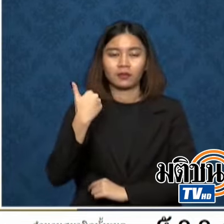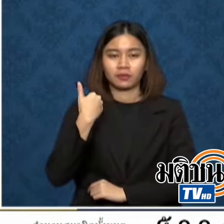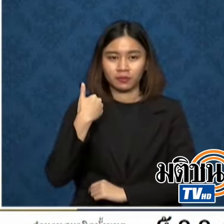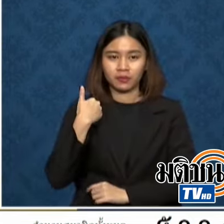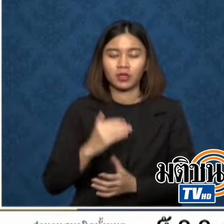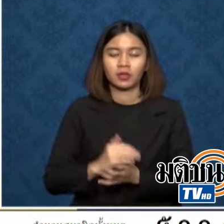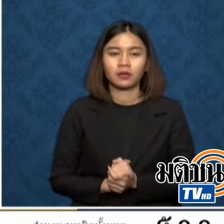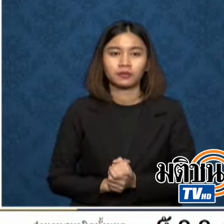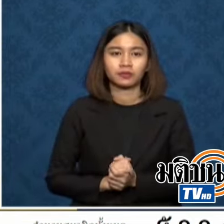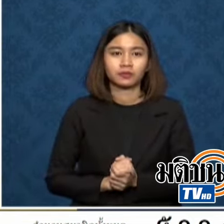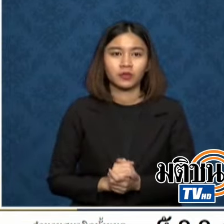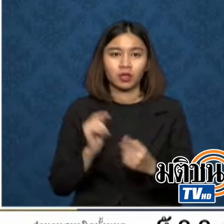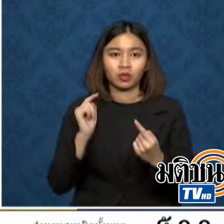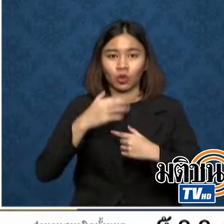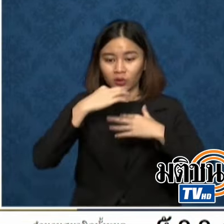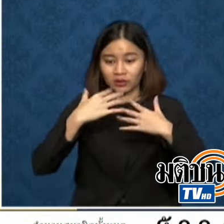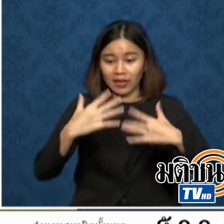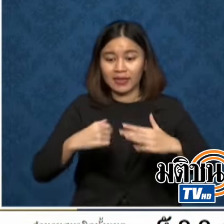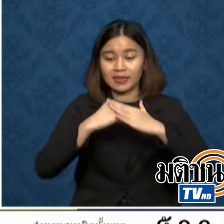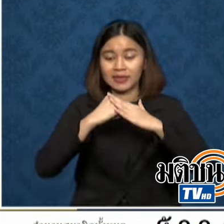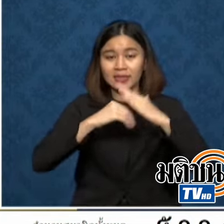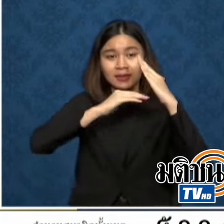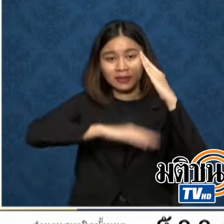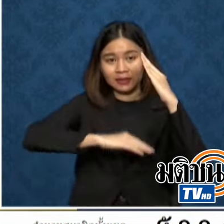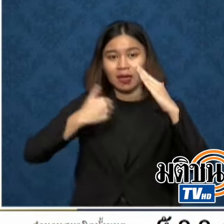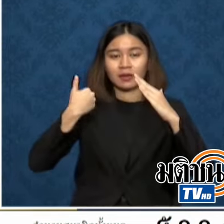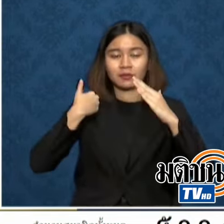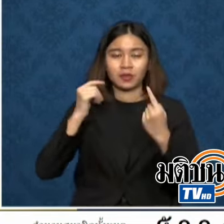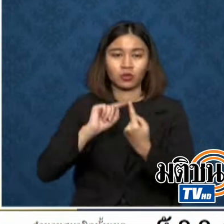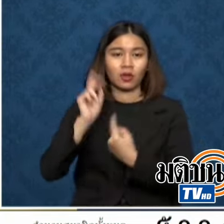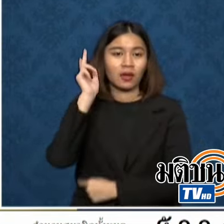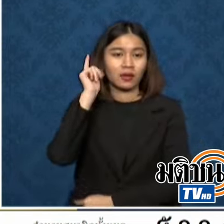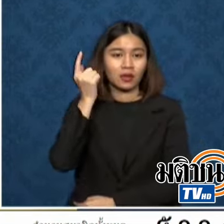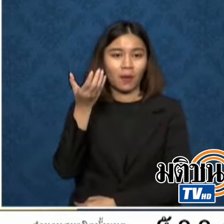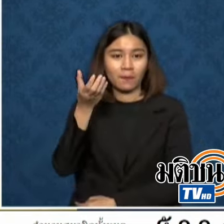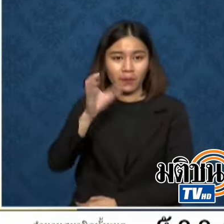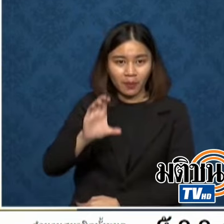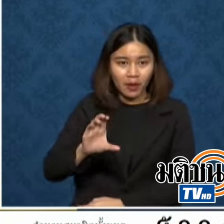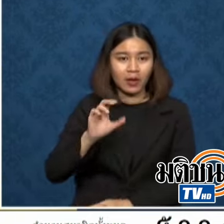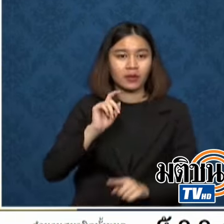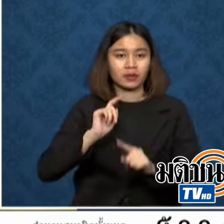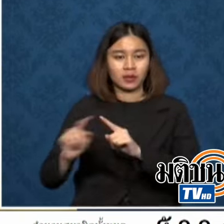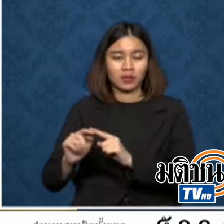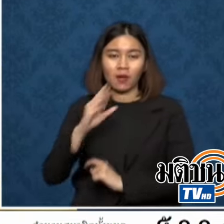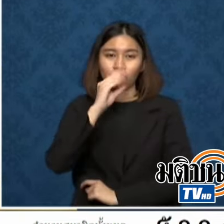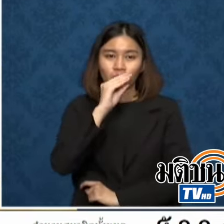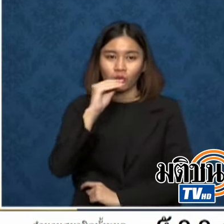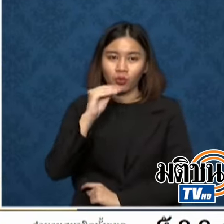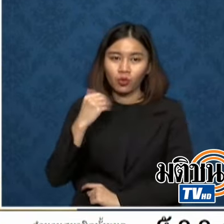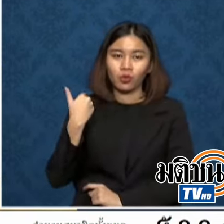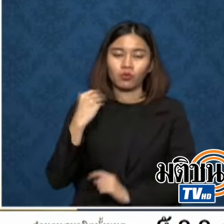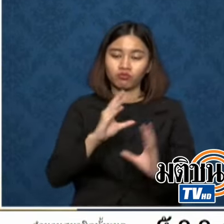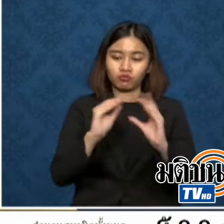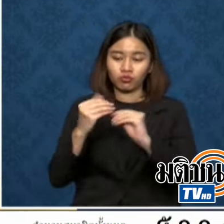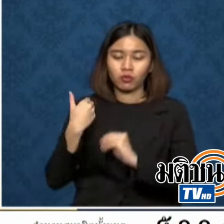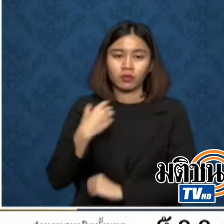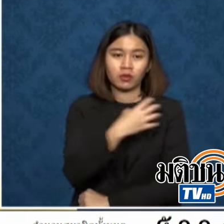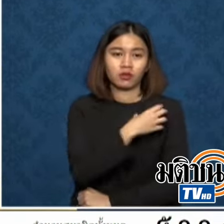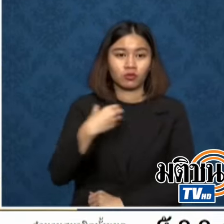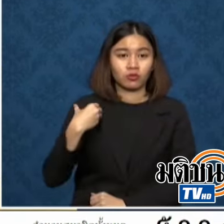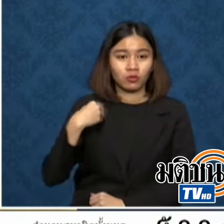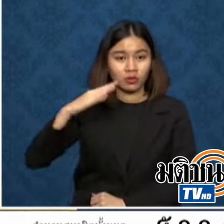แล้วมันเกิดขึ้นในทะเลจีนใต้นี่แหละที่ข่าวหลายๆข่าวเขาพูดกันนะครับที่ทูตทหารพูด